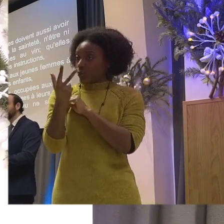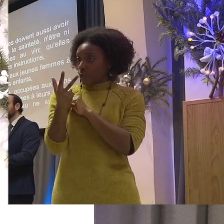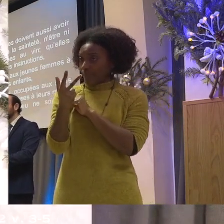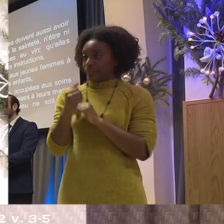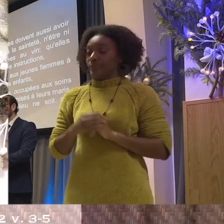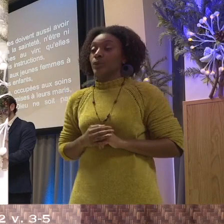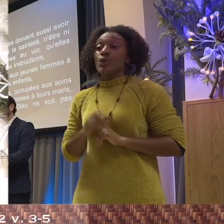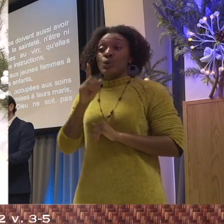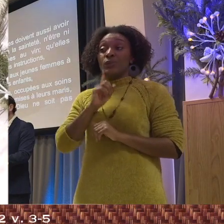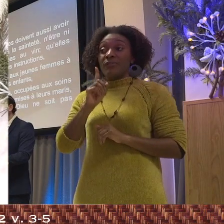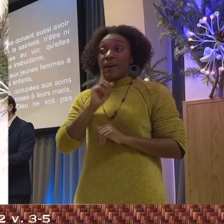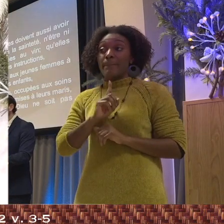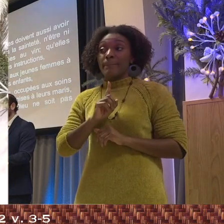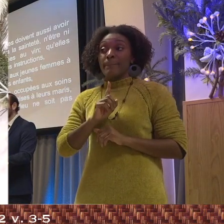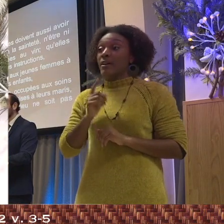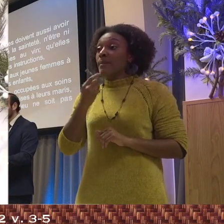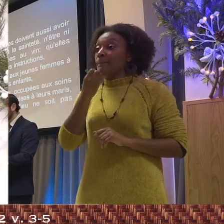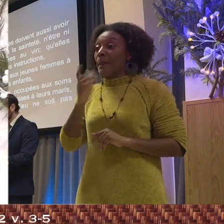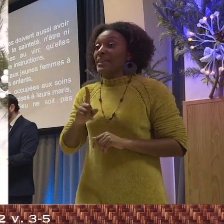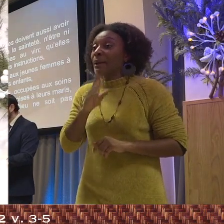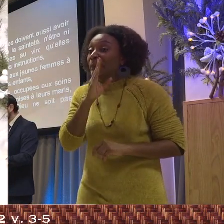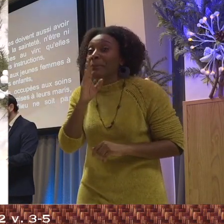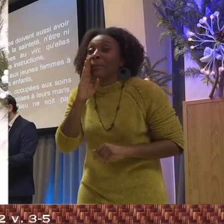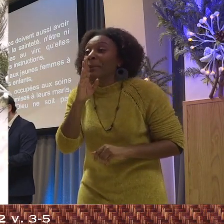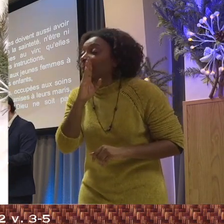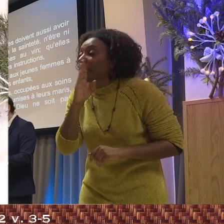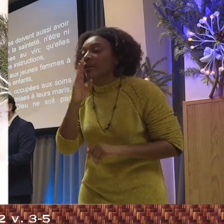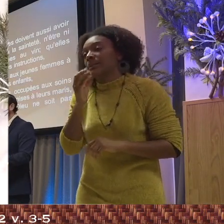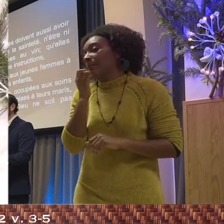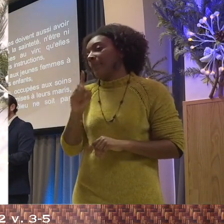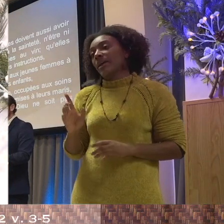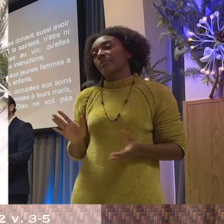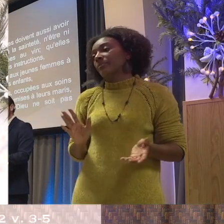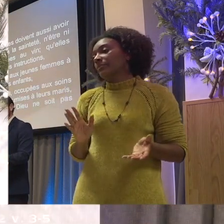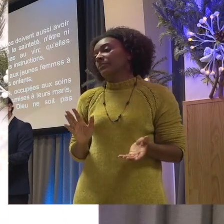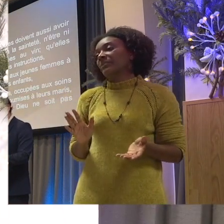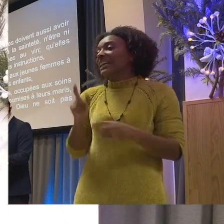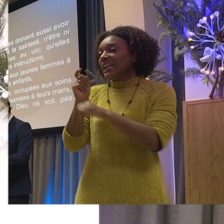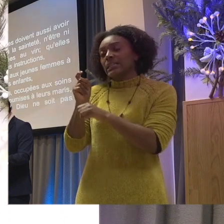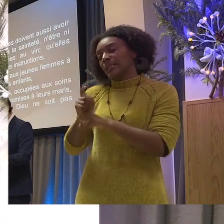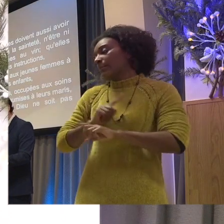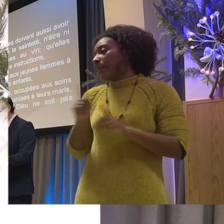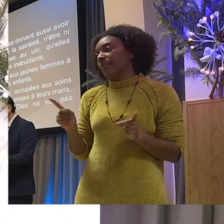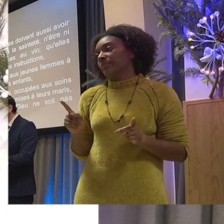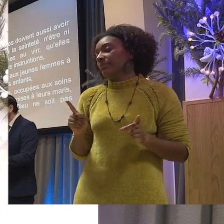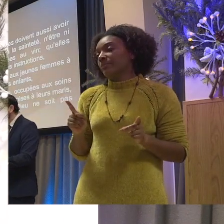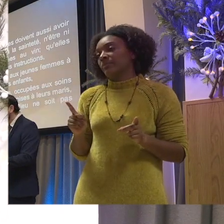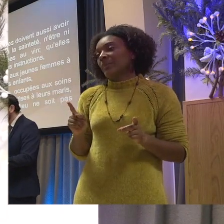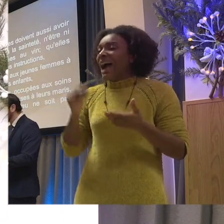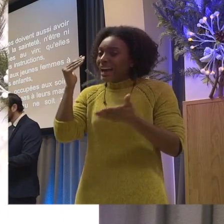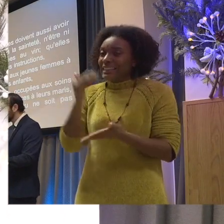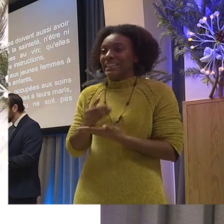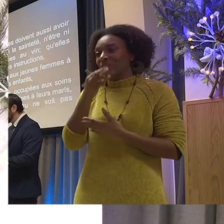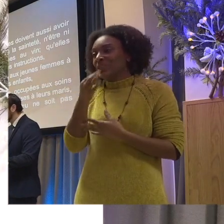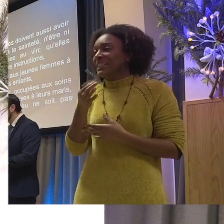Dieu ne doit pas murmurer. Ne murmurez pas, mes sœurs. Ne critiquez pas. Ne dites pas du